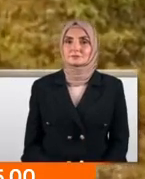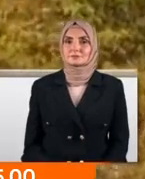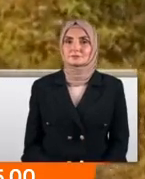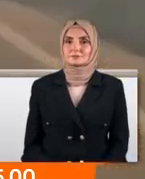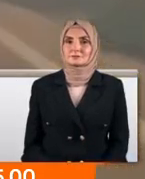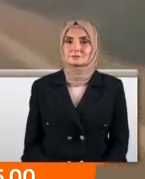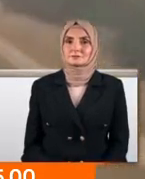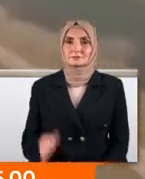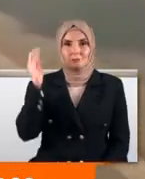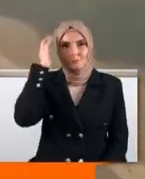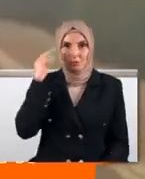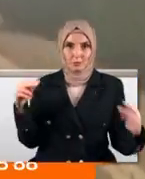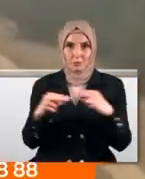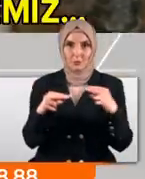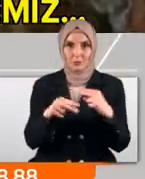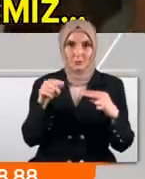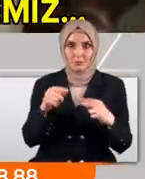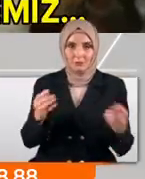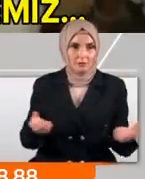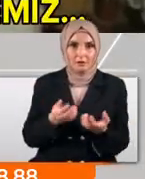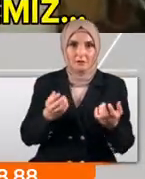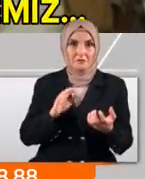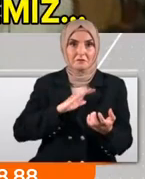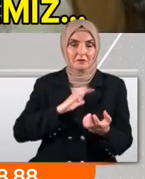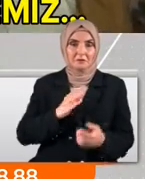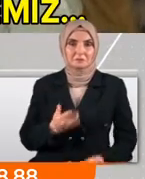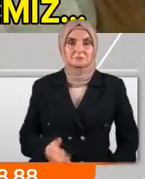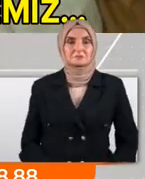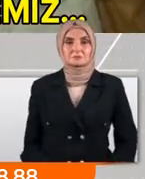Ana yollar bile alevlere teslim oluyor. Difficult,